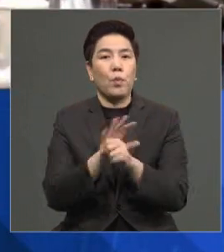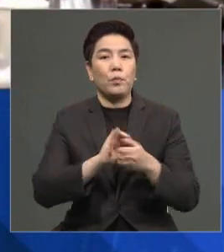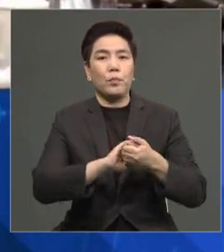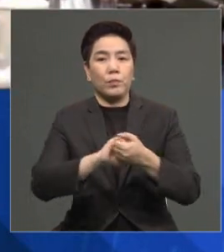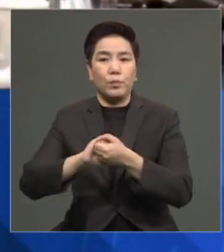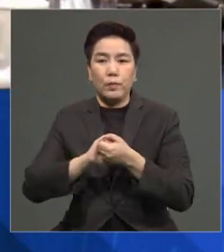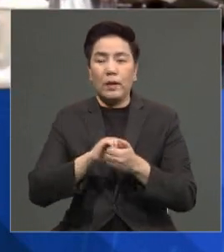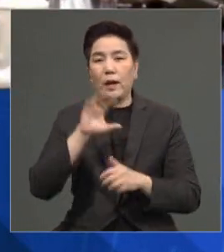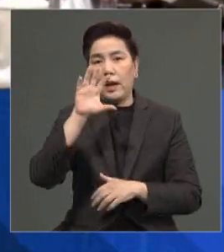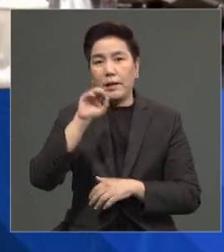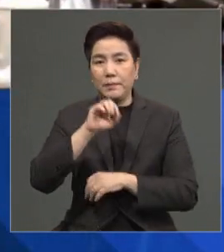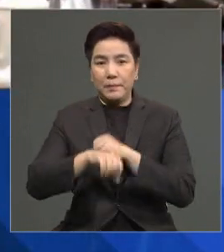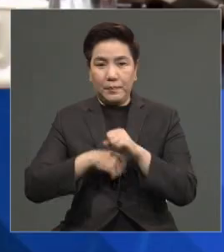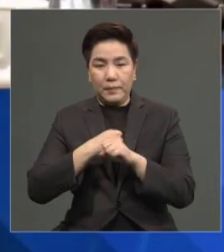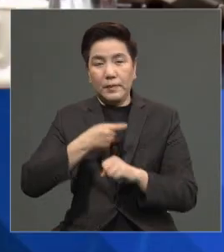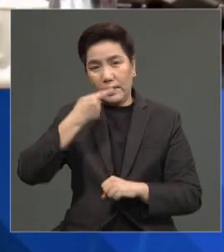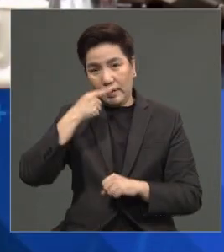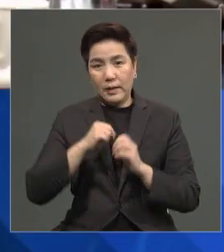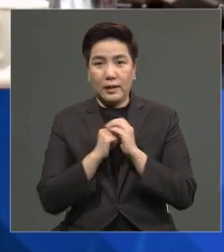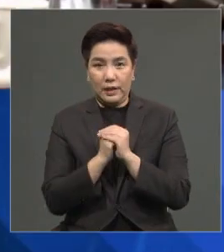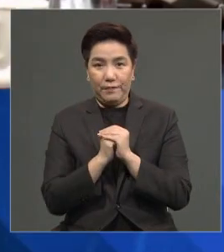พันธ์50ปีระหว่างไทยจีนค่ะ